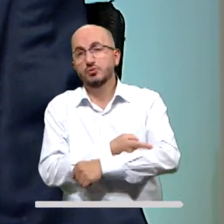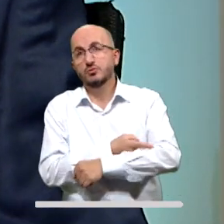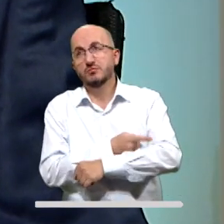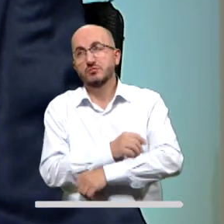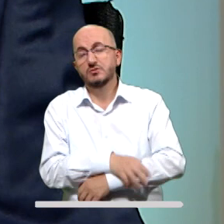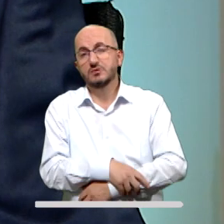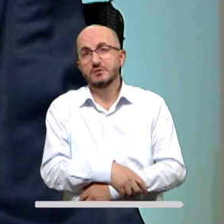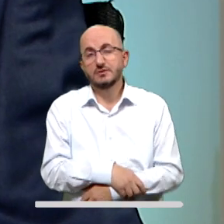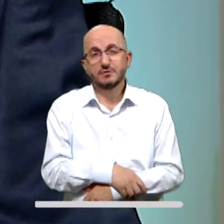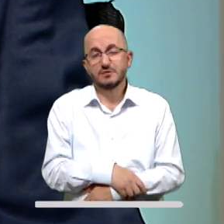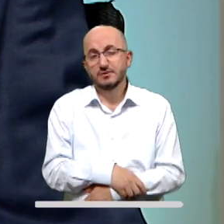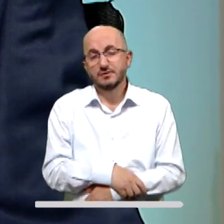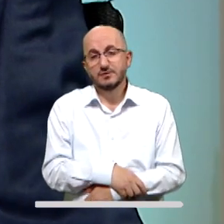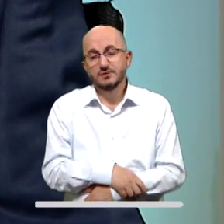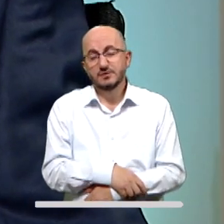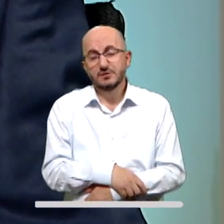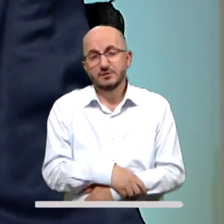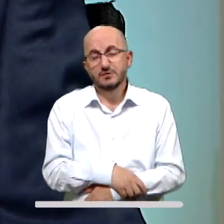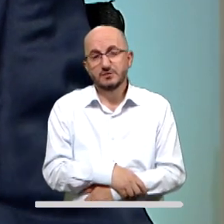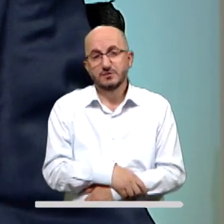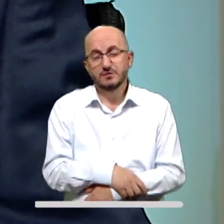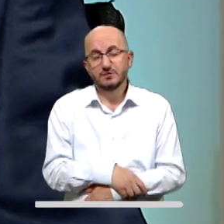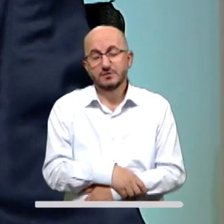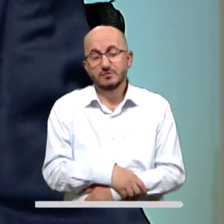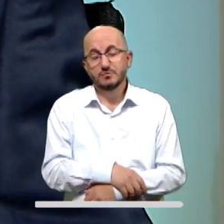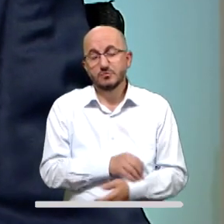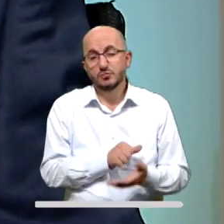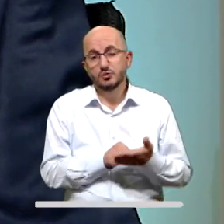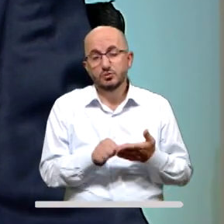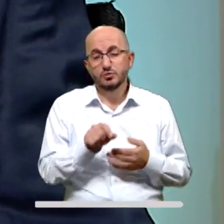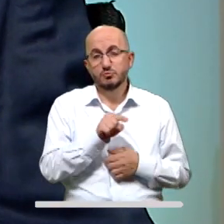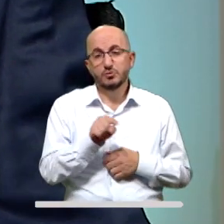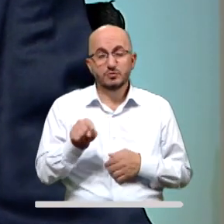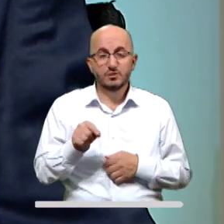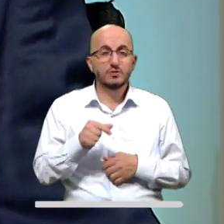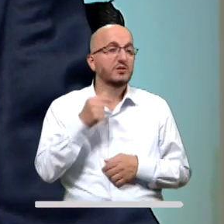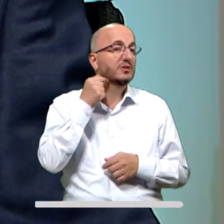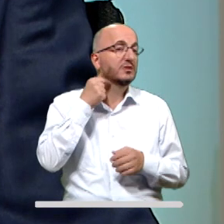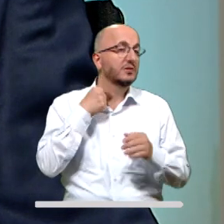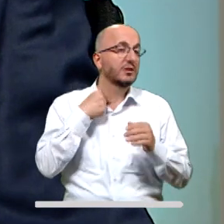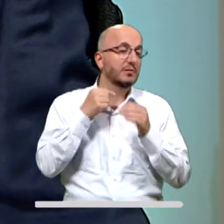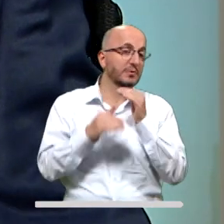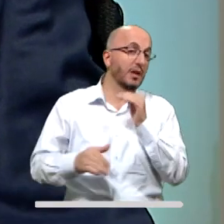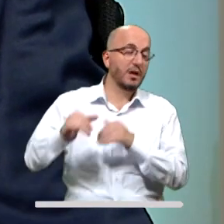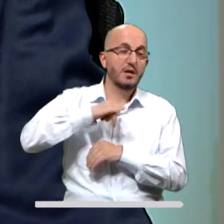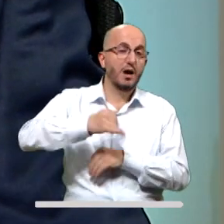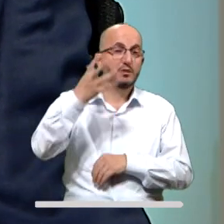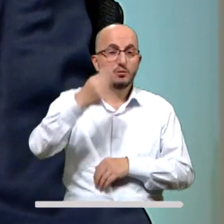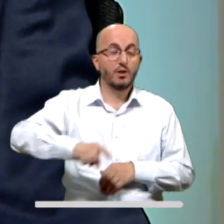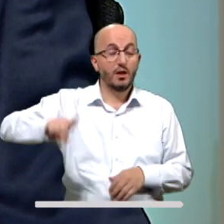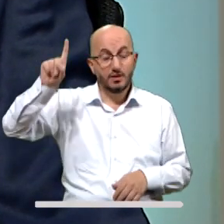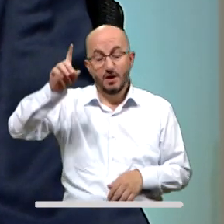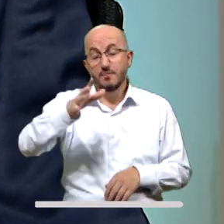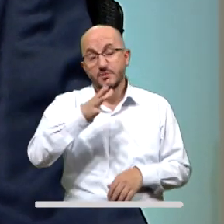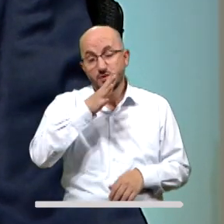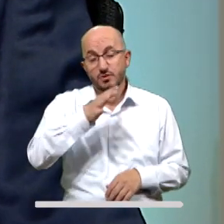biz... Onun kararını kişi kendi verecek o zaman. Bütün bunları bize şah damarımızdan daha yakın olan Rabbimiz biliyor.